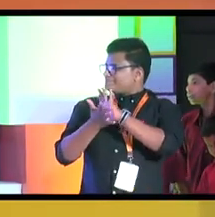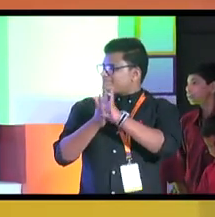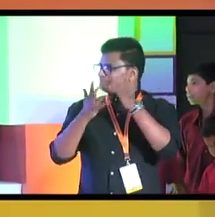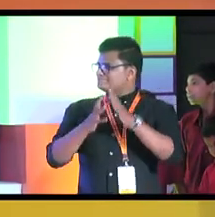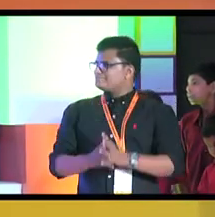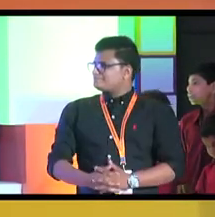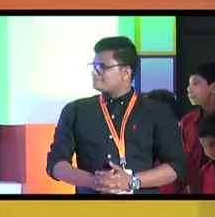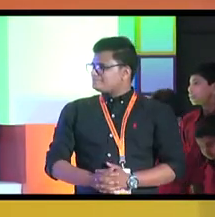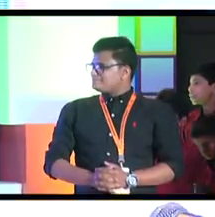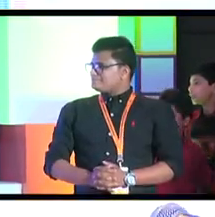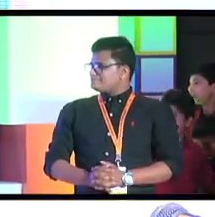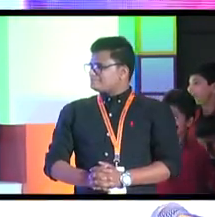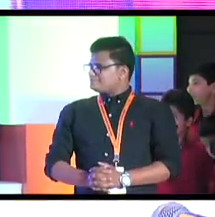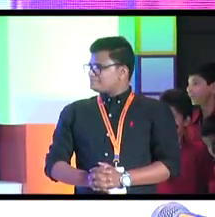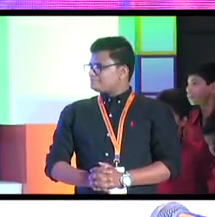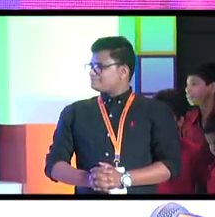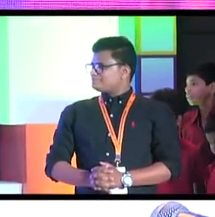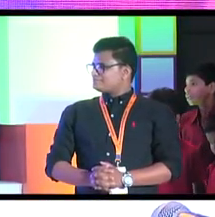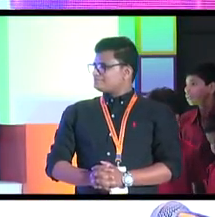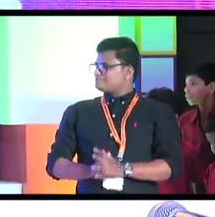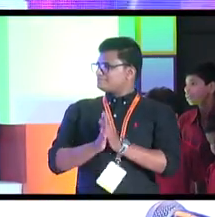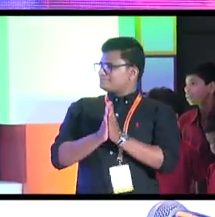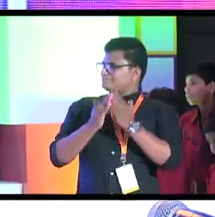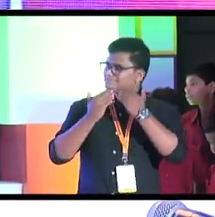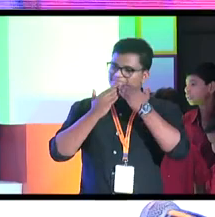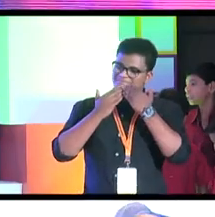संजय बहुत बढ़िया.